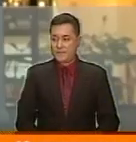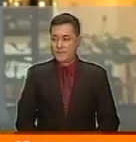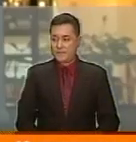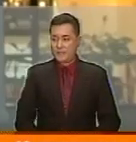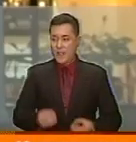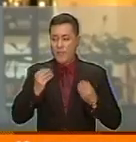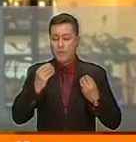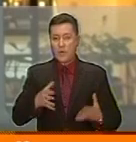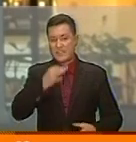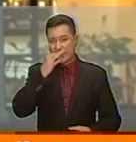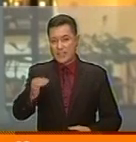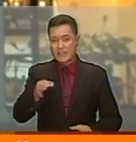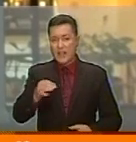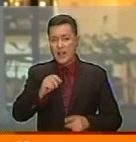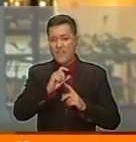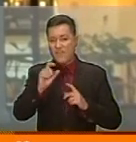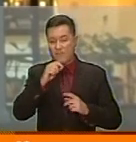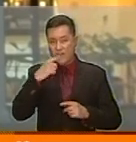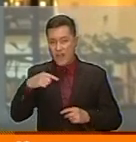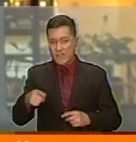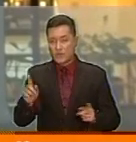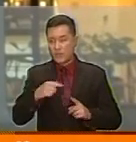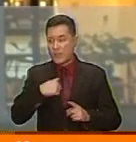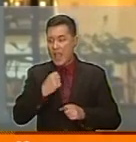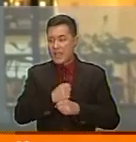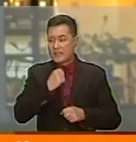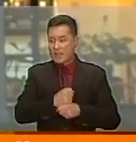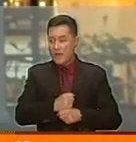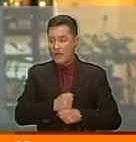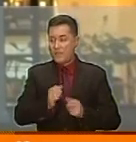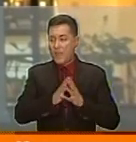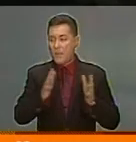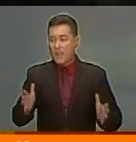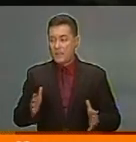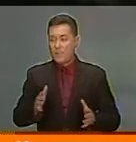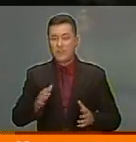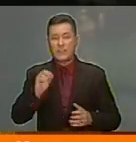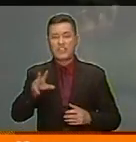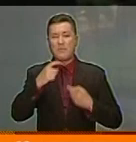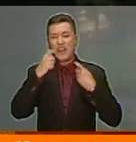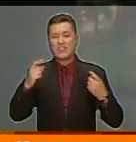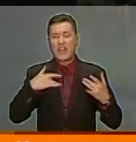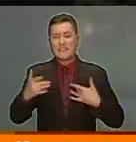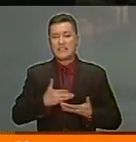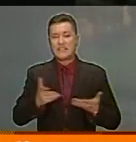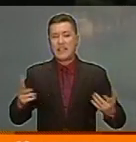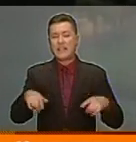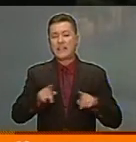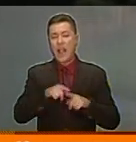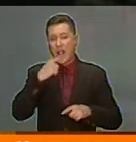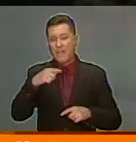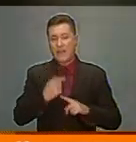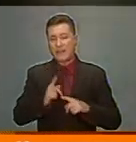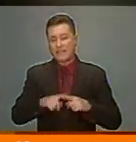Просто сказав фразу, що я зробив для Майдану там набагато більше, ніж ти там щось крикнув зі сцени Майдану. Так, Парасюк пояснює свій вчинок. Це інтерв'ю